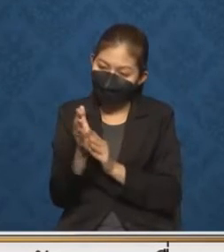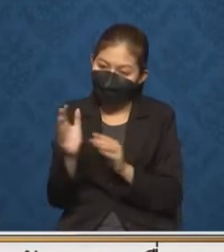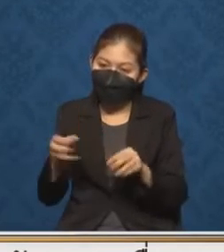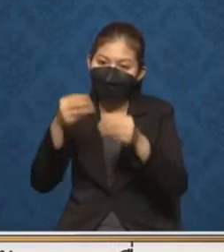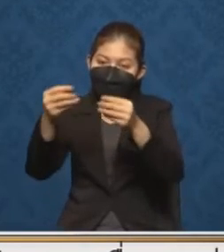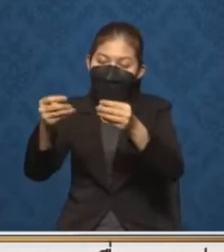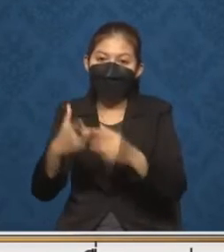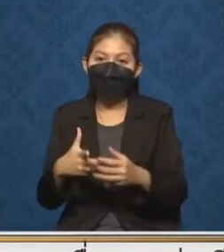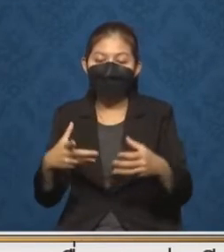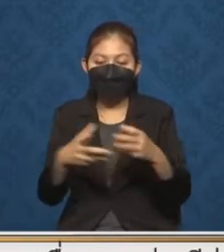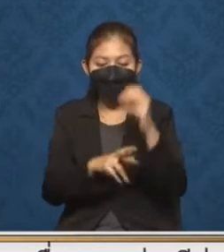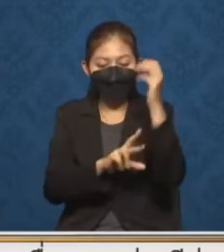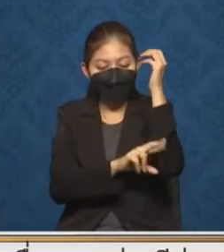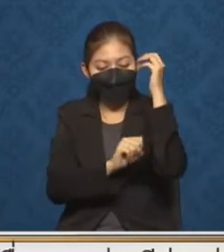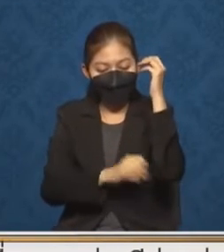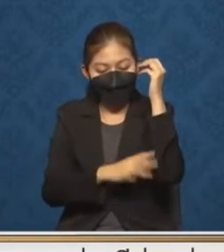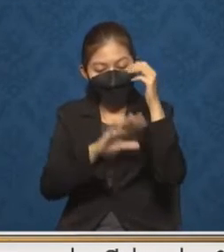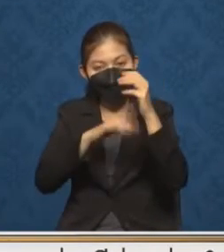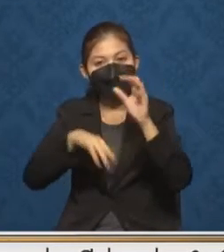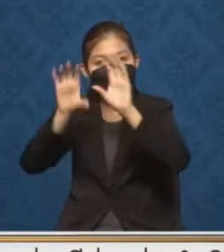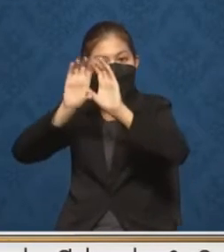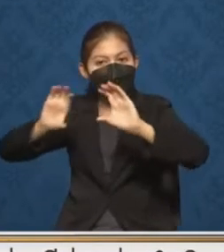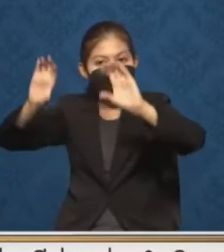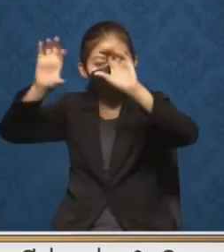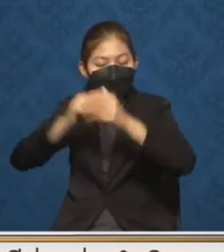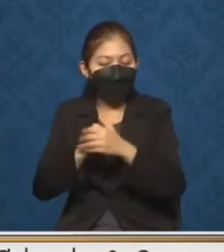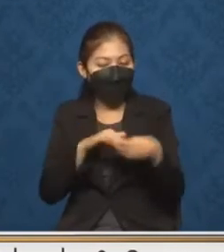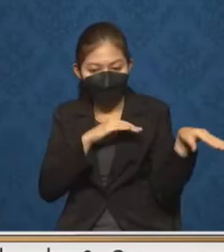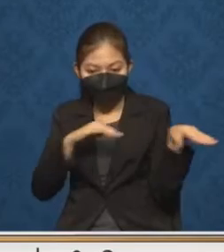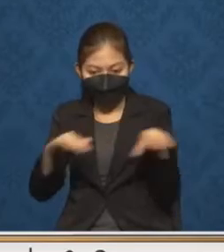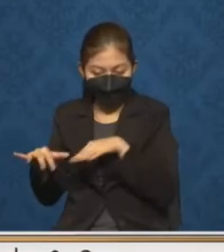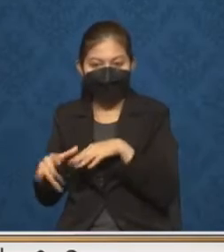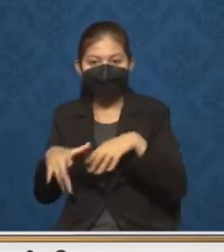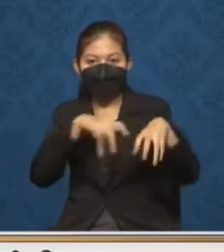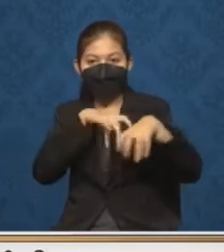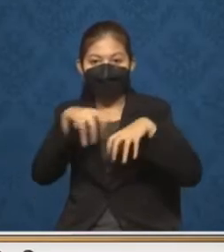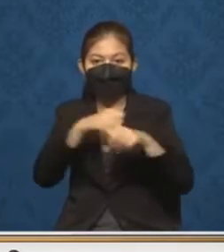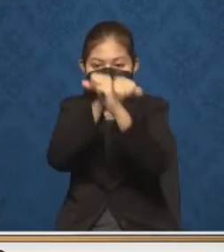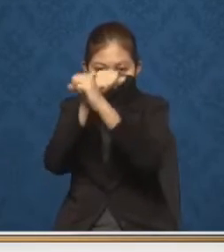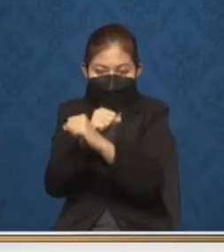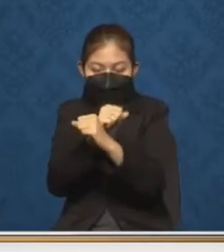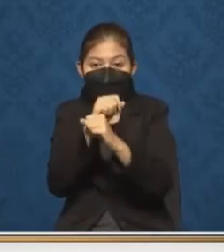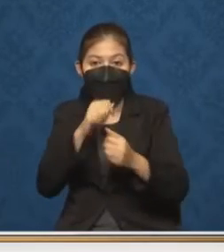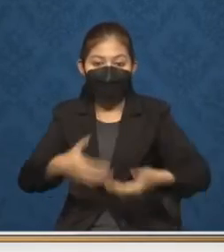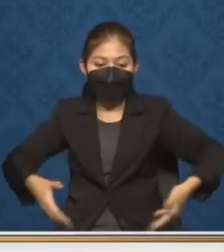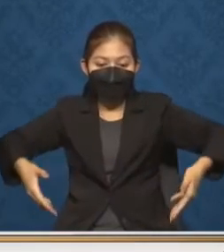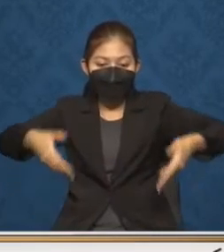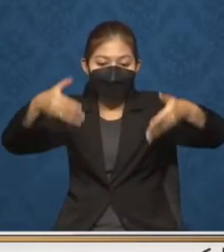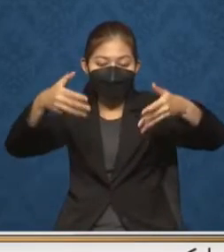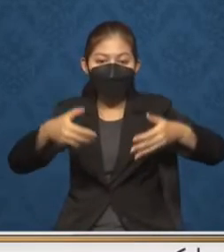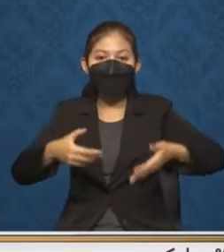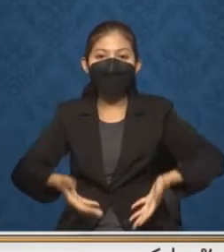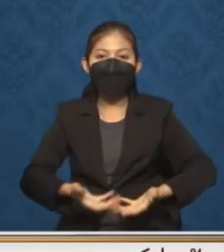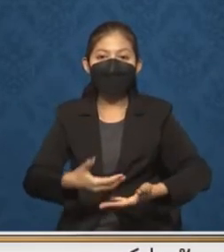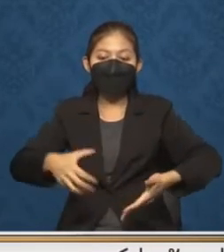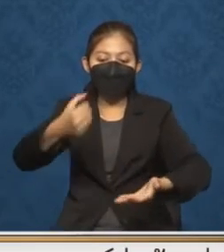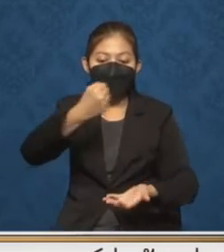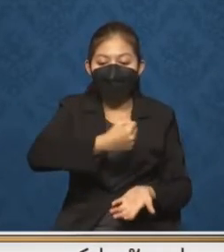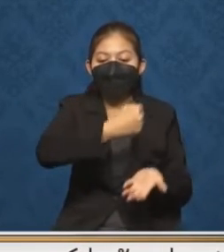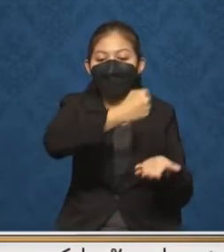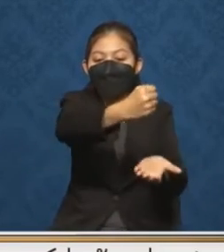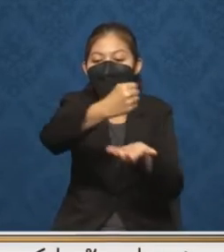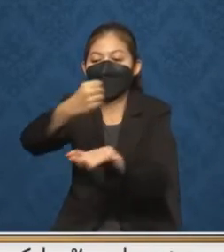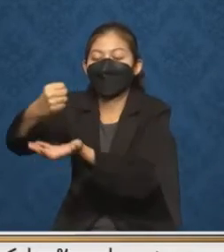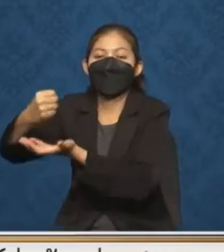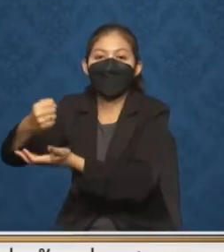ของทางจังหวัดทุกส่วนราชการในการเตรียมรับมือพร้อมทั้งจัดทำถุงยังชีพเพื่อเยียวยาช่วยเหลือให้กับพี่น้องประชาชน